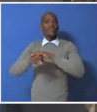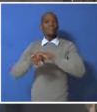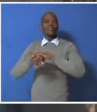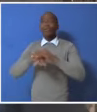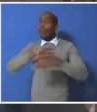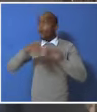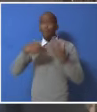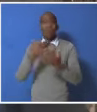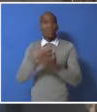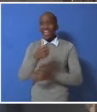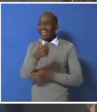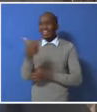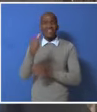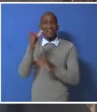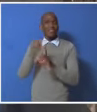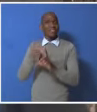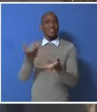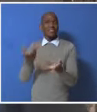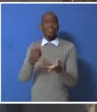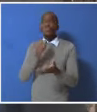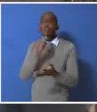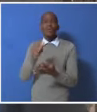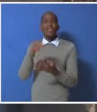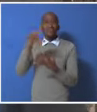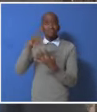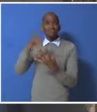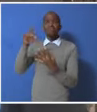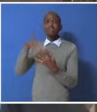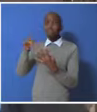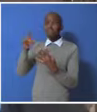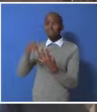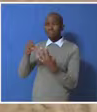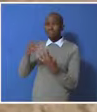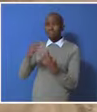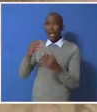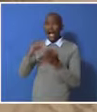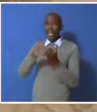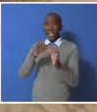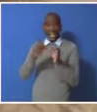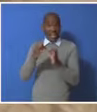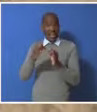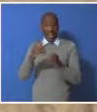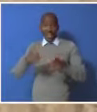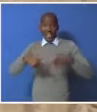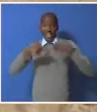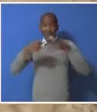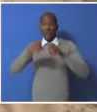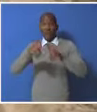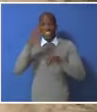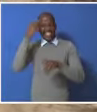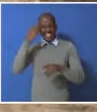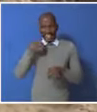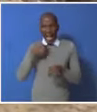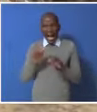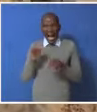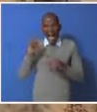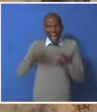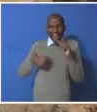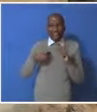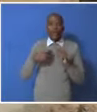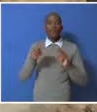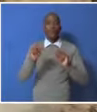jaana se se kgatlhang ke gore o sekwa re go ntshiwa kitsiso o boiteba gore a nna ke yong ka kgonang kana gangke ke